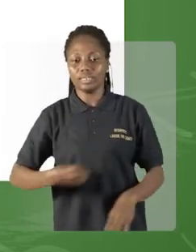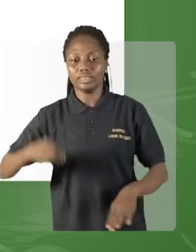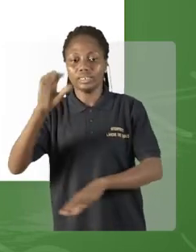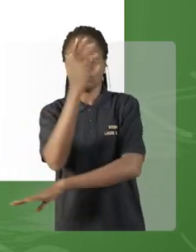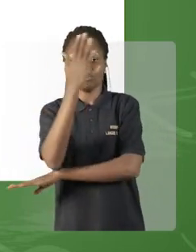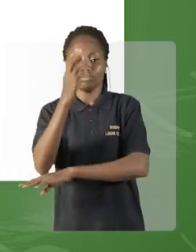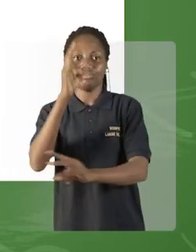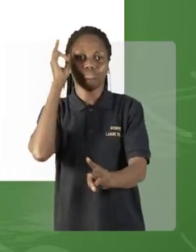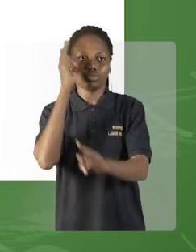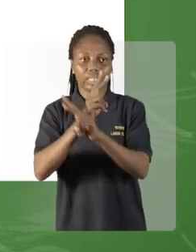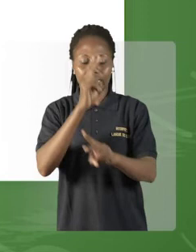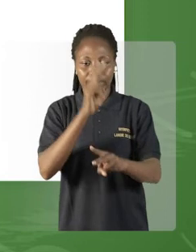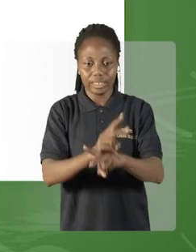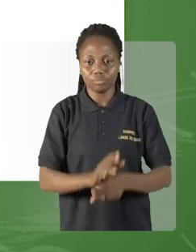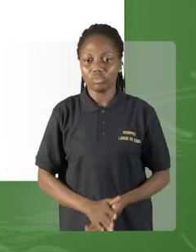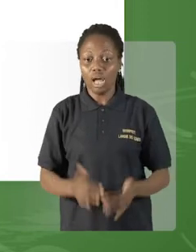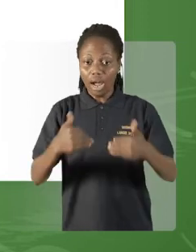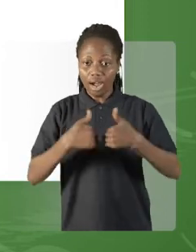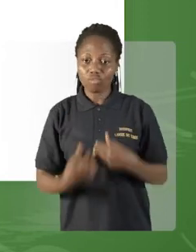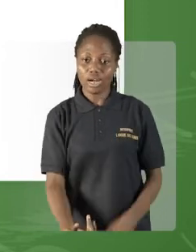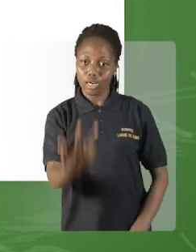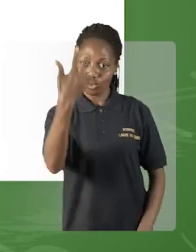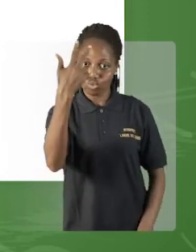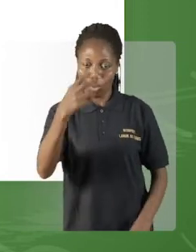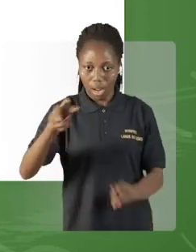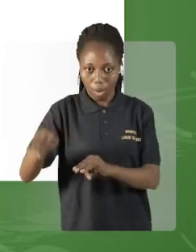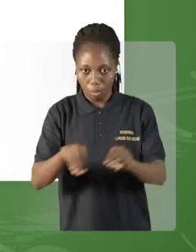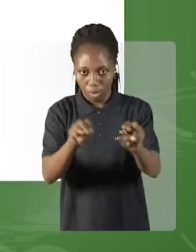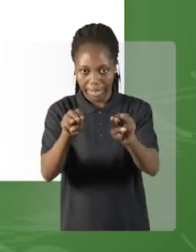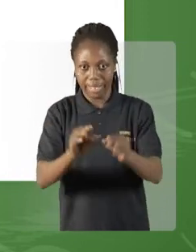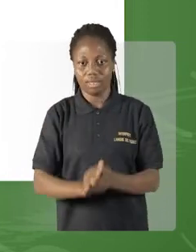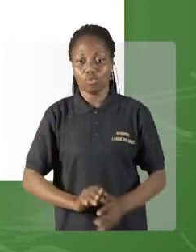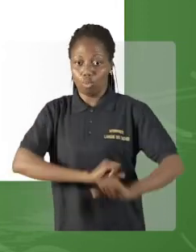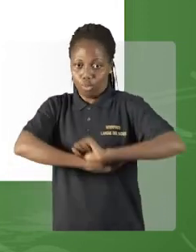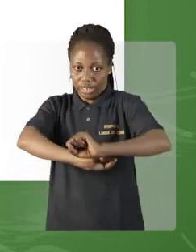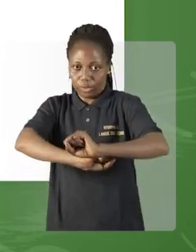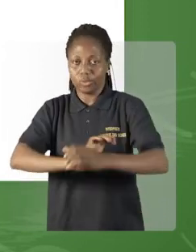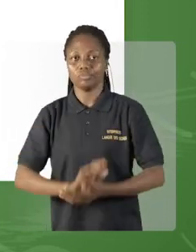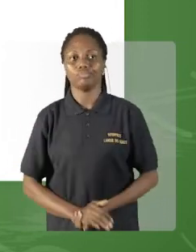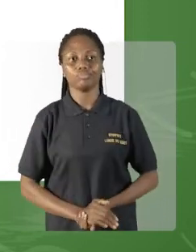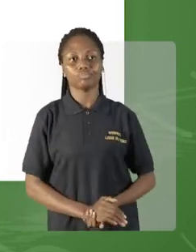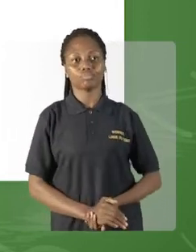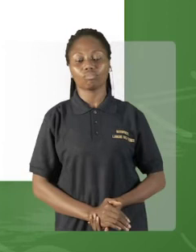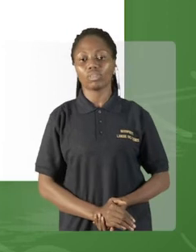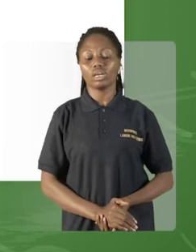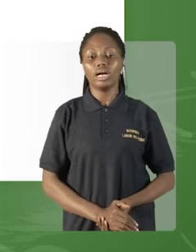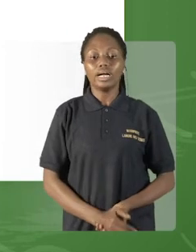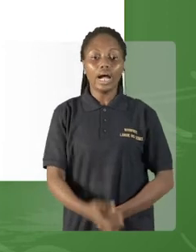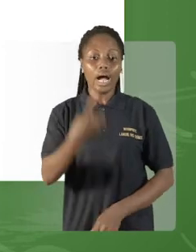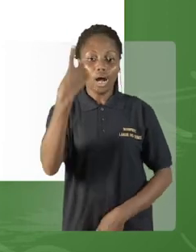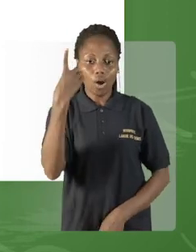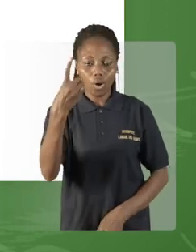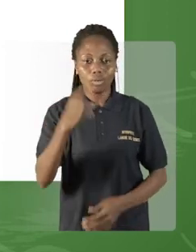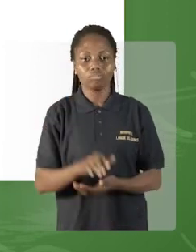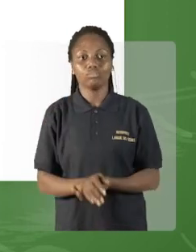d'actions pour protéger les parcs nationaux et les réserves forestières, à savoir le vote